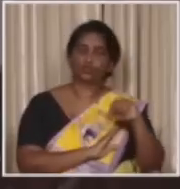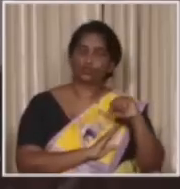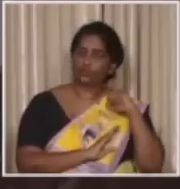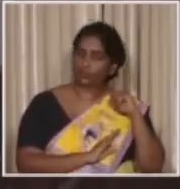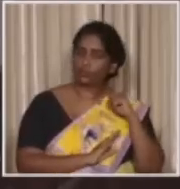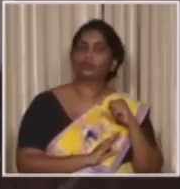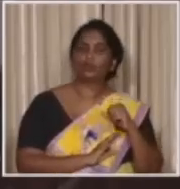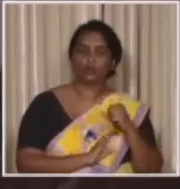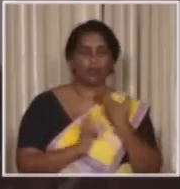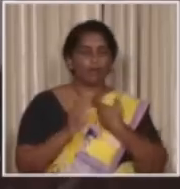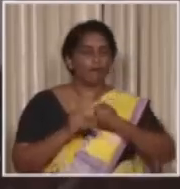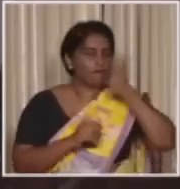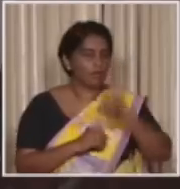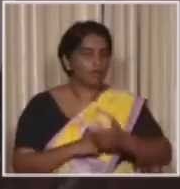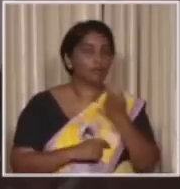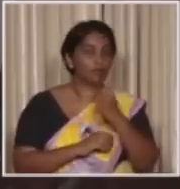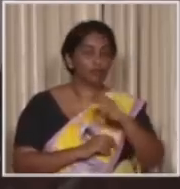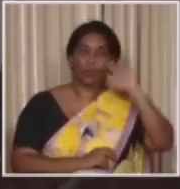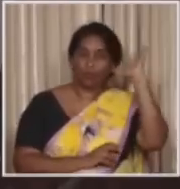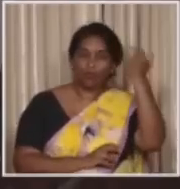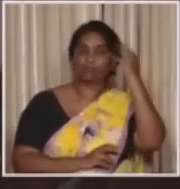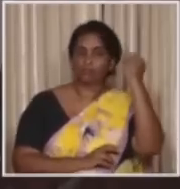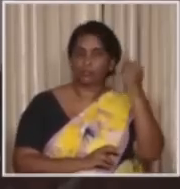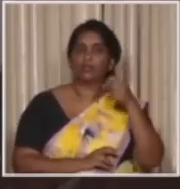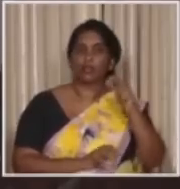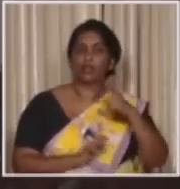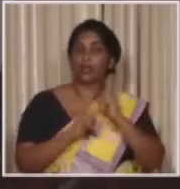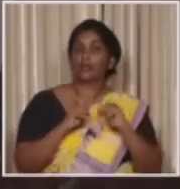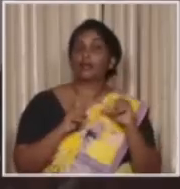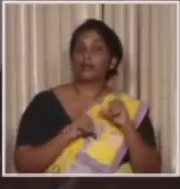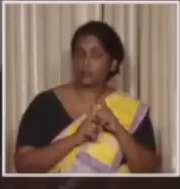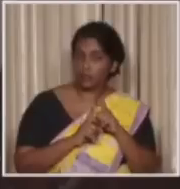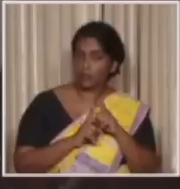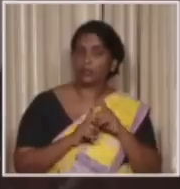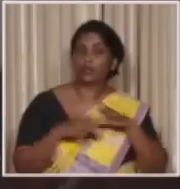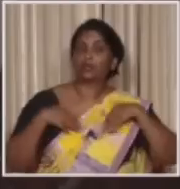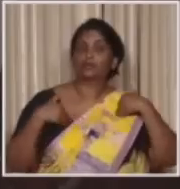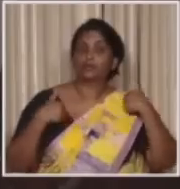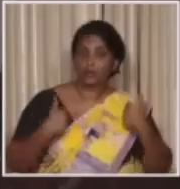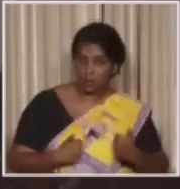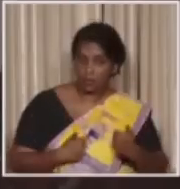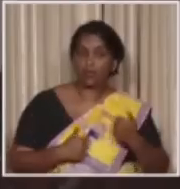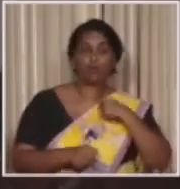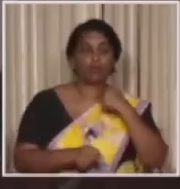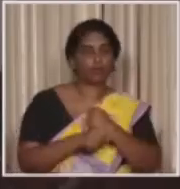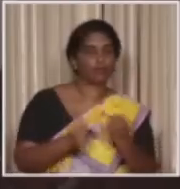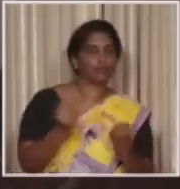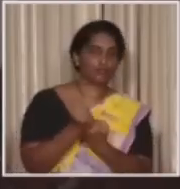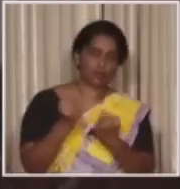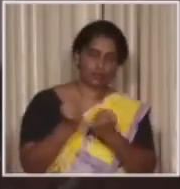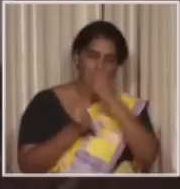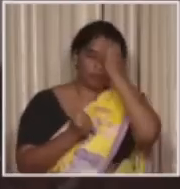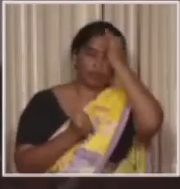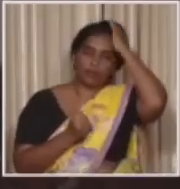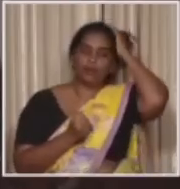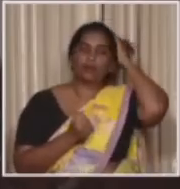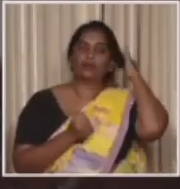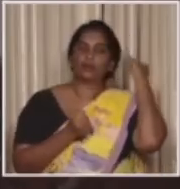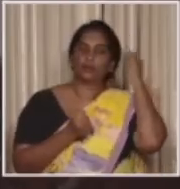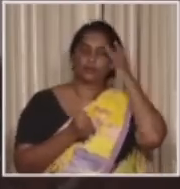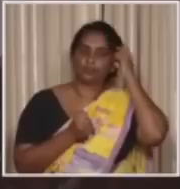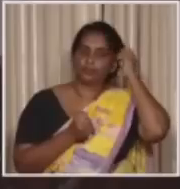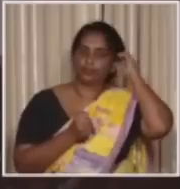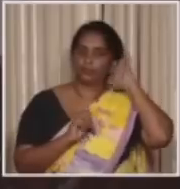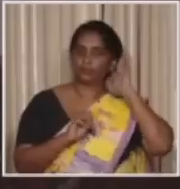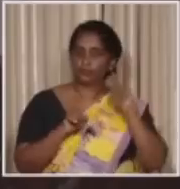ශක්තිමත්ම ඓතිහාසික ආර්ථික ජයග්‍රහණ තමයි අධ්‍යාපනය සහ සෞඛ්‍යයට රජය කරන මේ දායකත්වය. ඒ වගේම